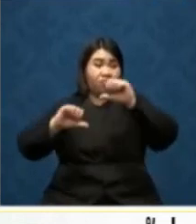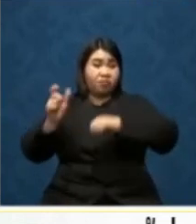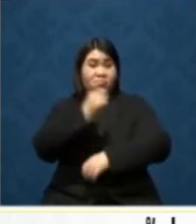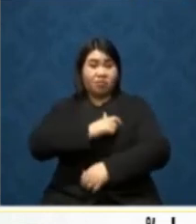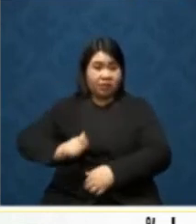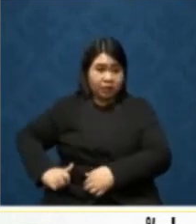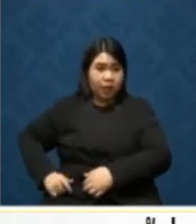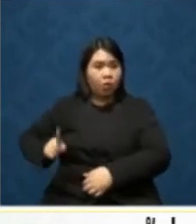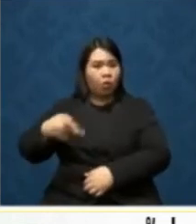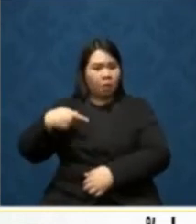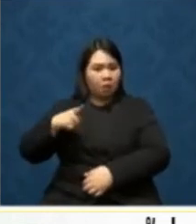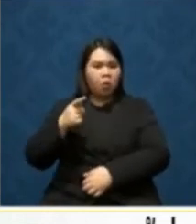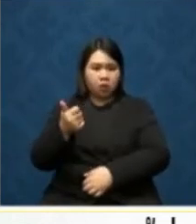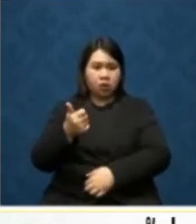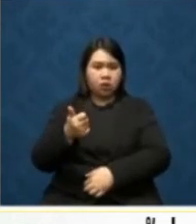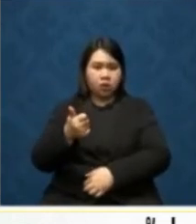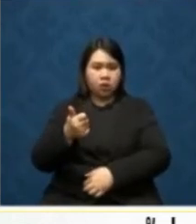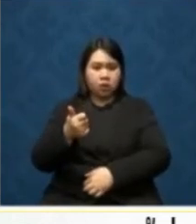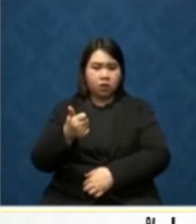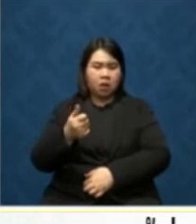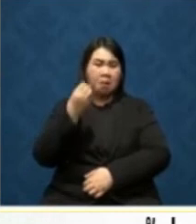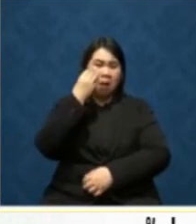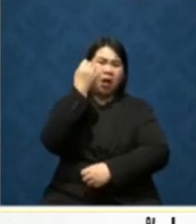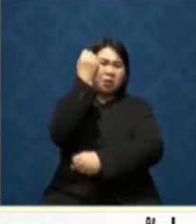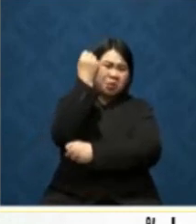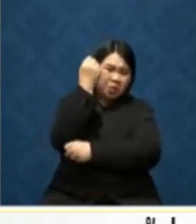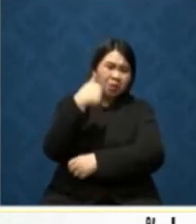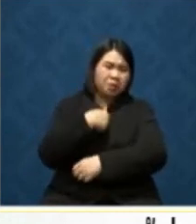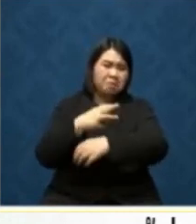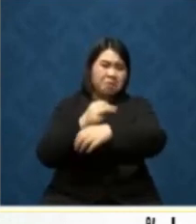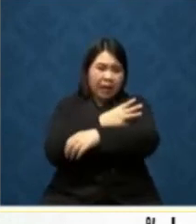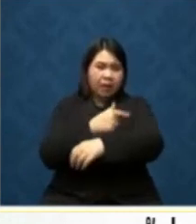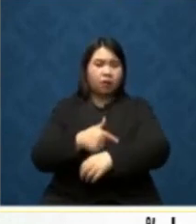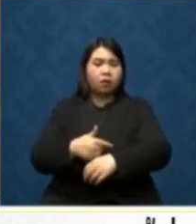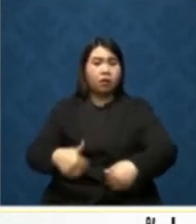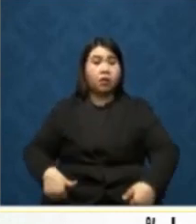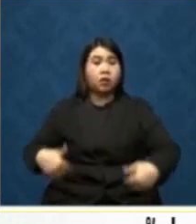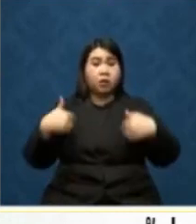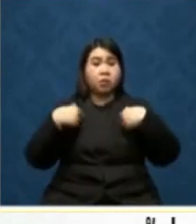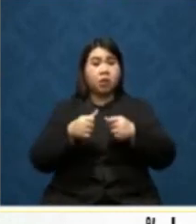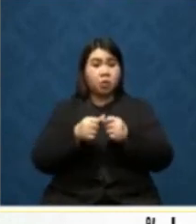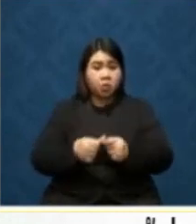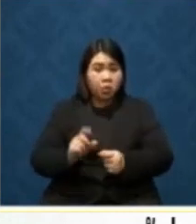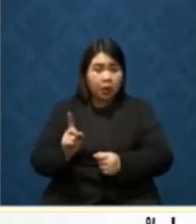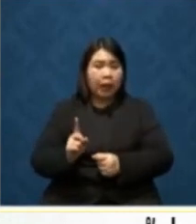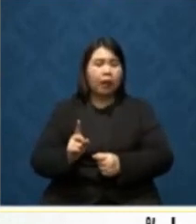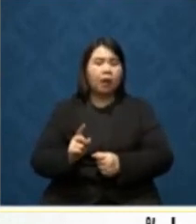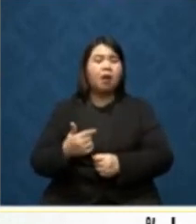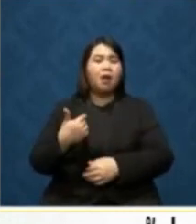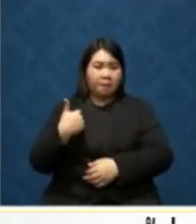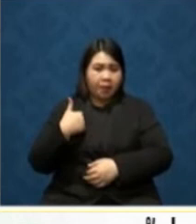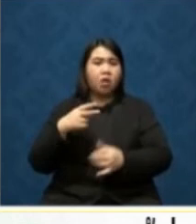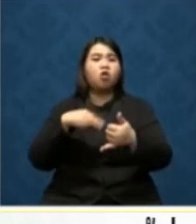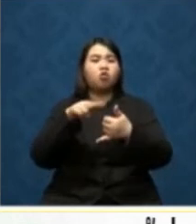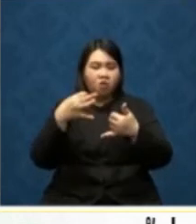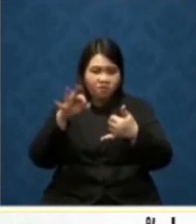ใช้เงินสูงผมเหแล้วว่าวงบานกรพร grill พี่น้องบ้านผม ยัได้เงินขนานี้ย